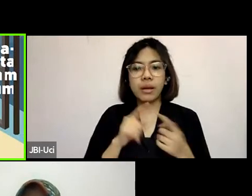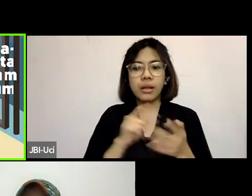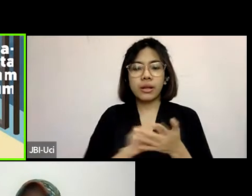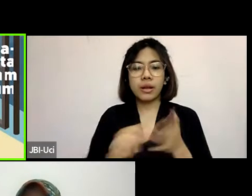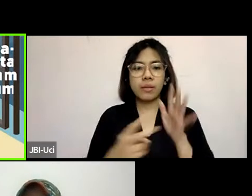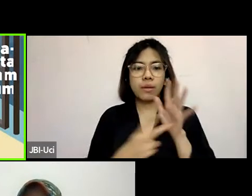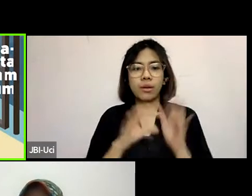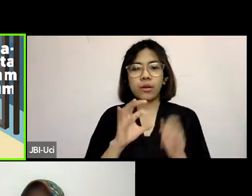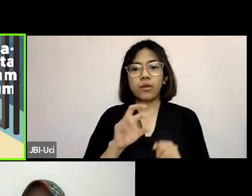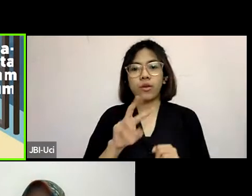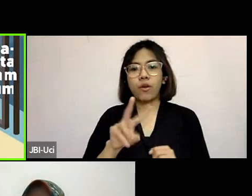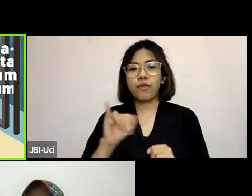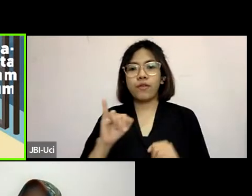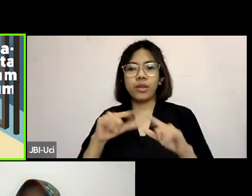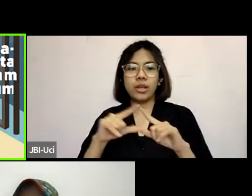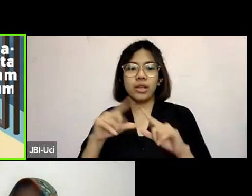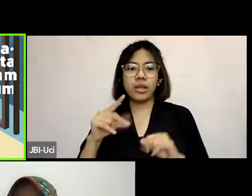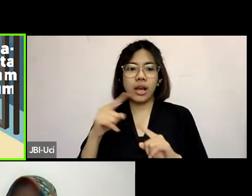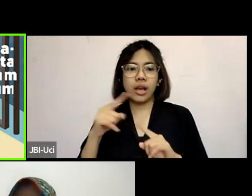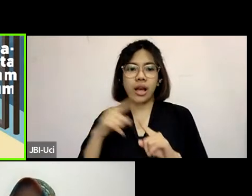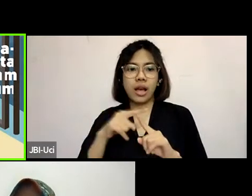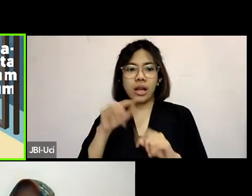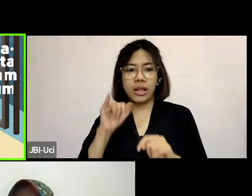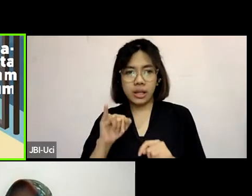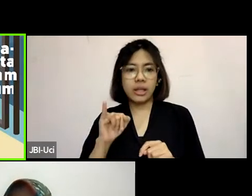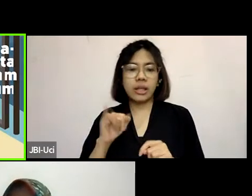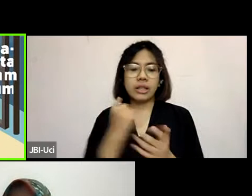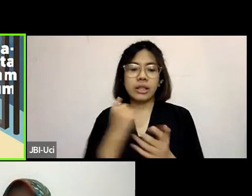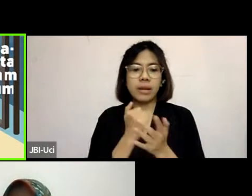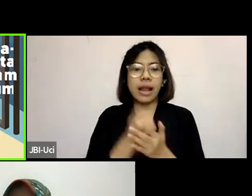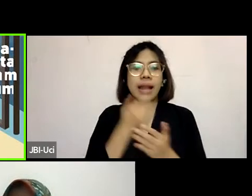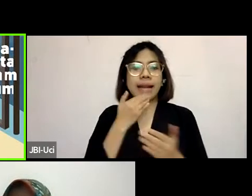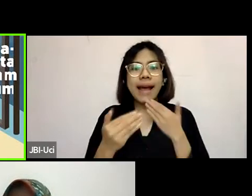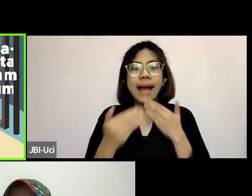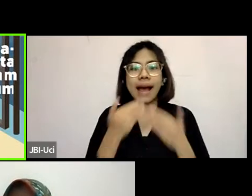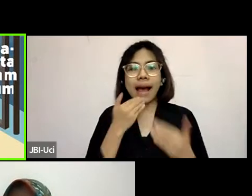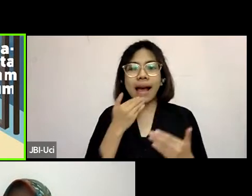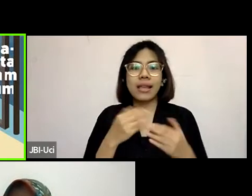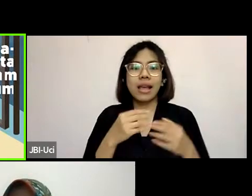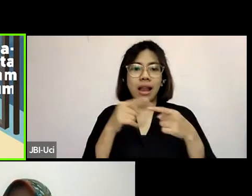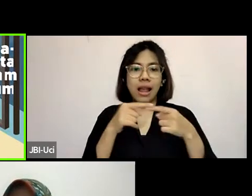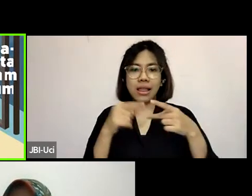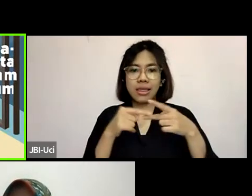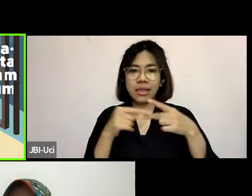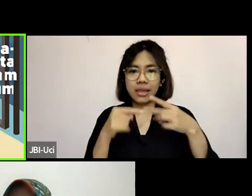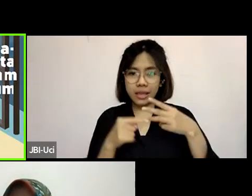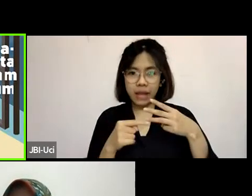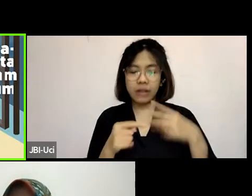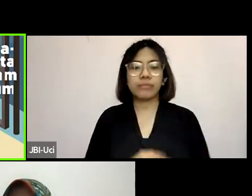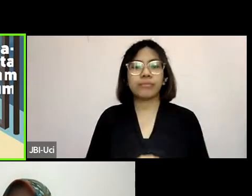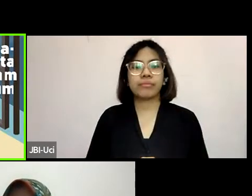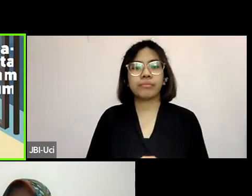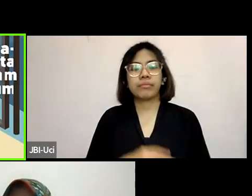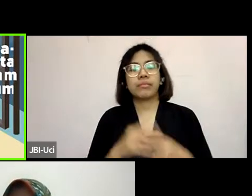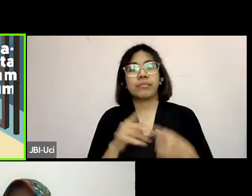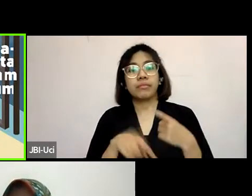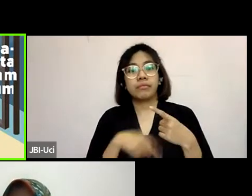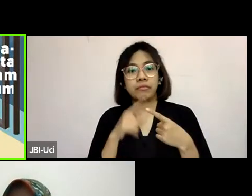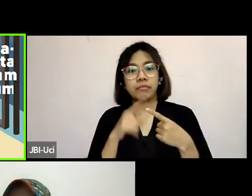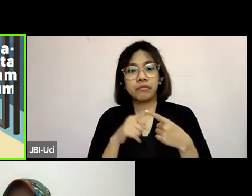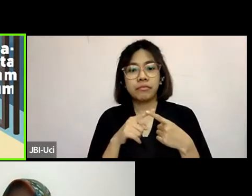Eh ada tiga pertanyaan yang diajukan sebetulnya Jadi yang pertama Apakah ada perbedaan antara